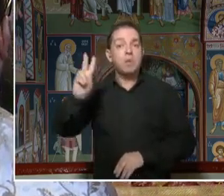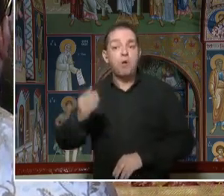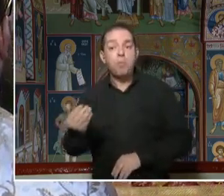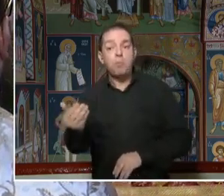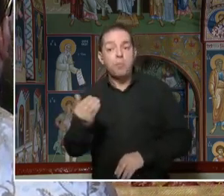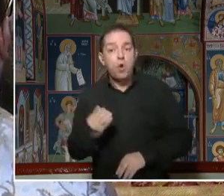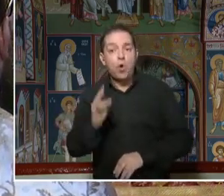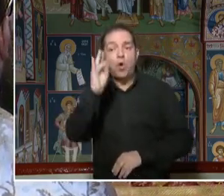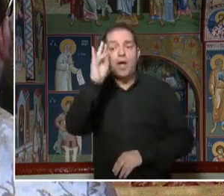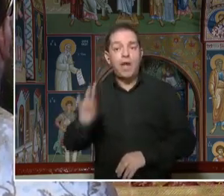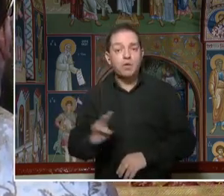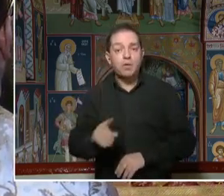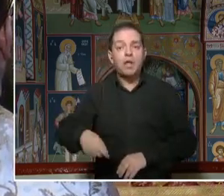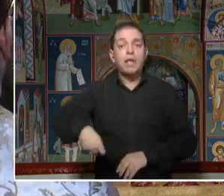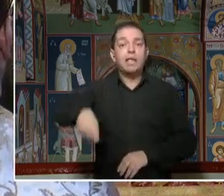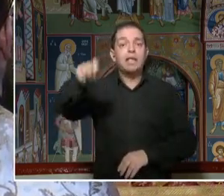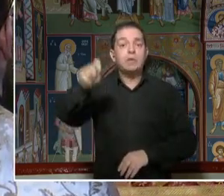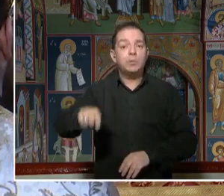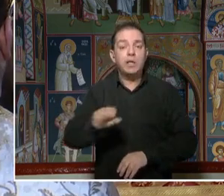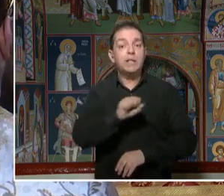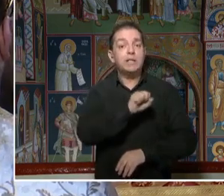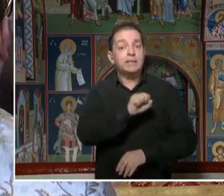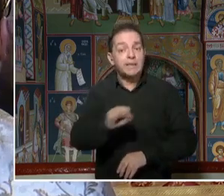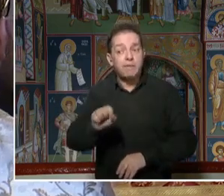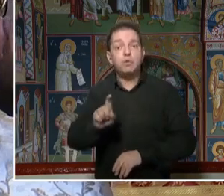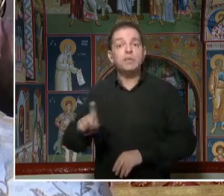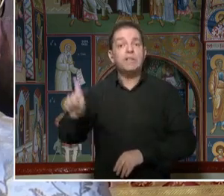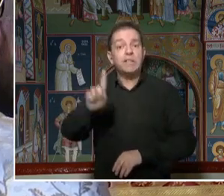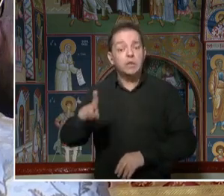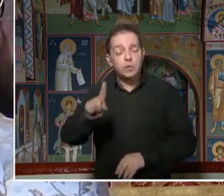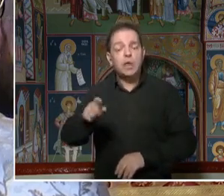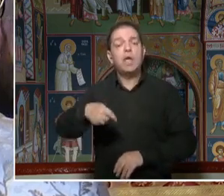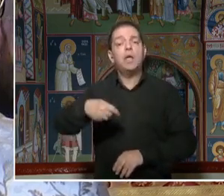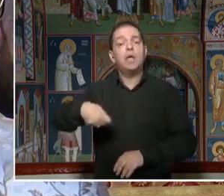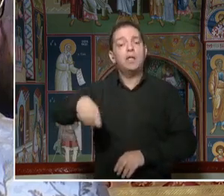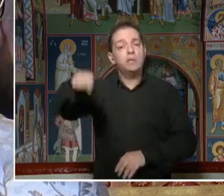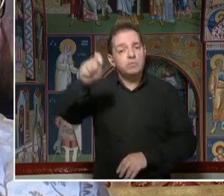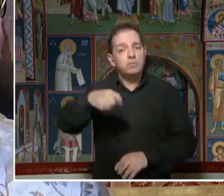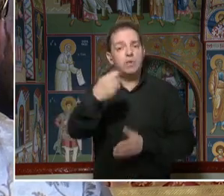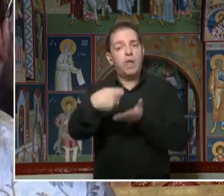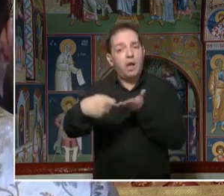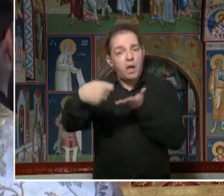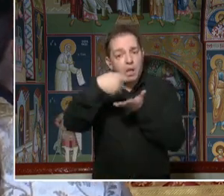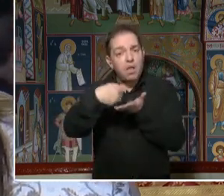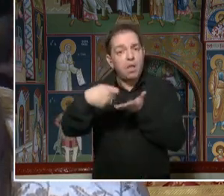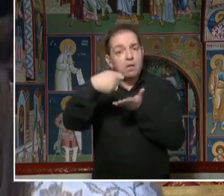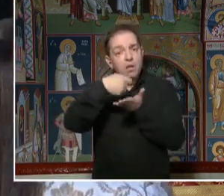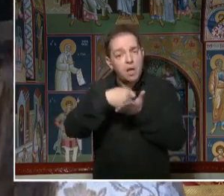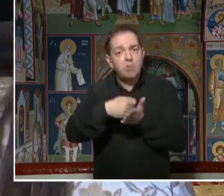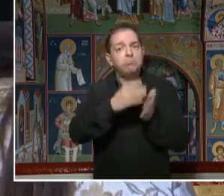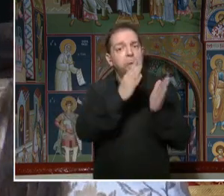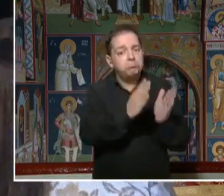Θεία Λειτουργίες, Σάββατο και Κυριακή Θεία Λειτουργία.